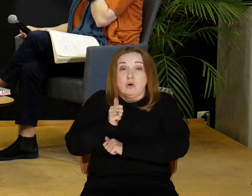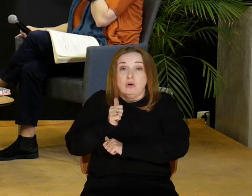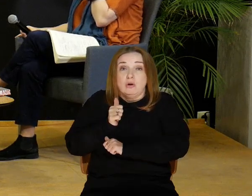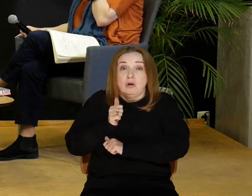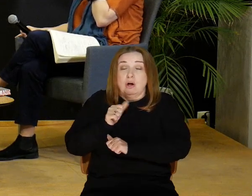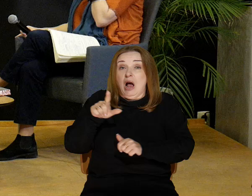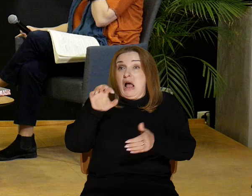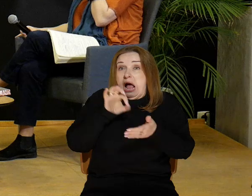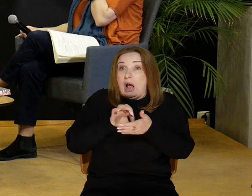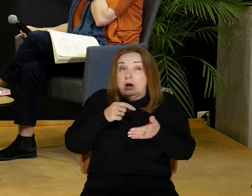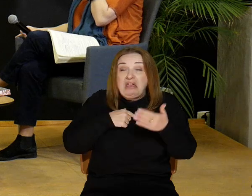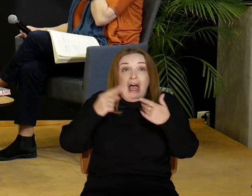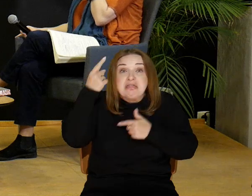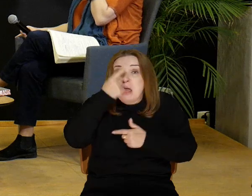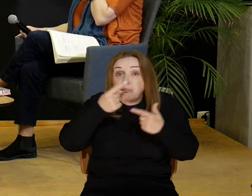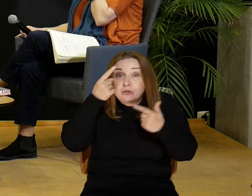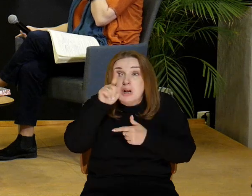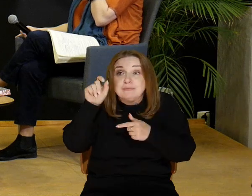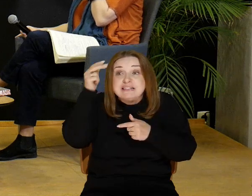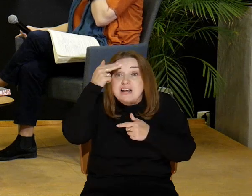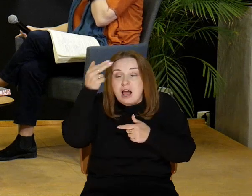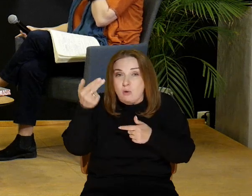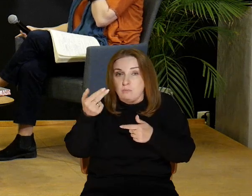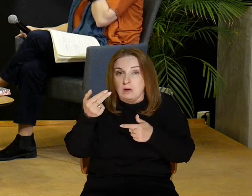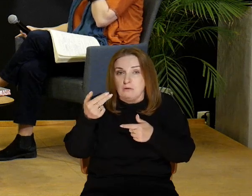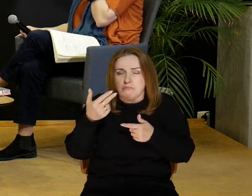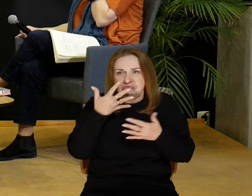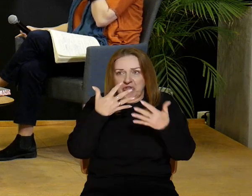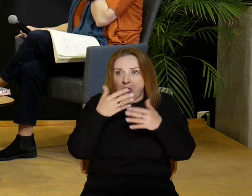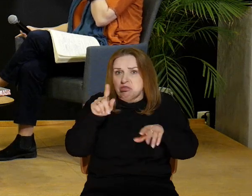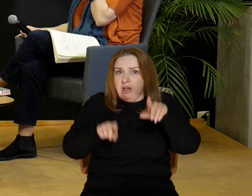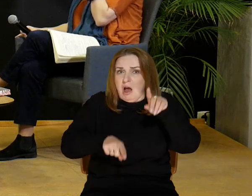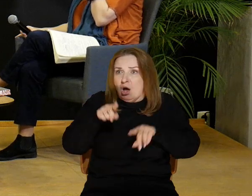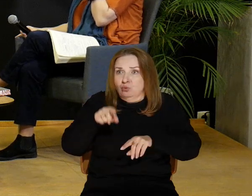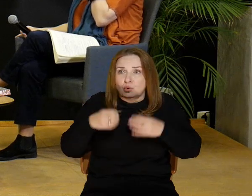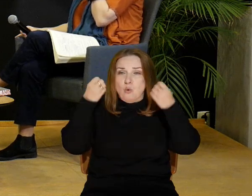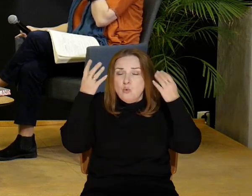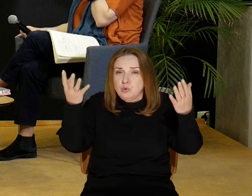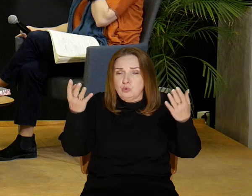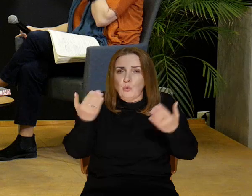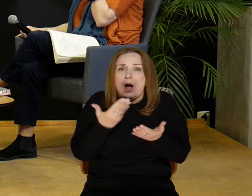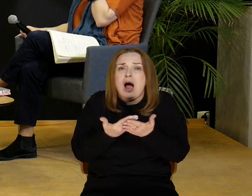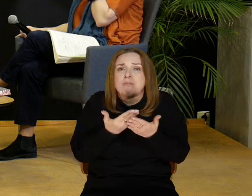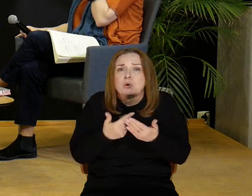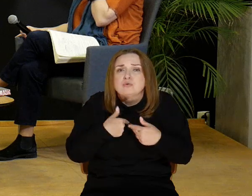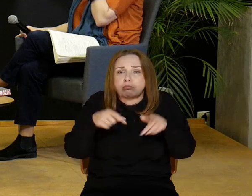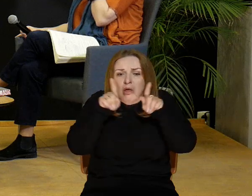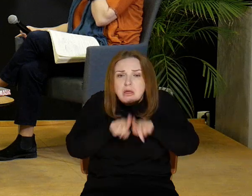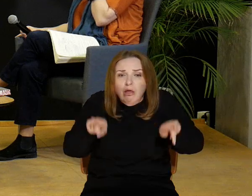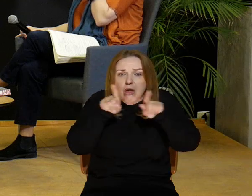że to jest jakaś traumatyzująca treść. To są takie naturalne treści kultury u nas, ale my je serwujemy po prostu stale kolejnym pokoleniom.